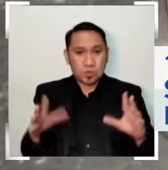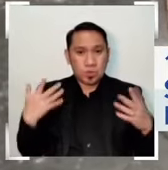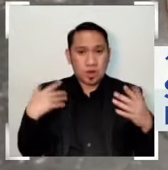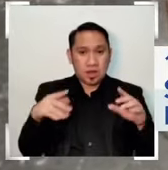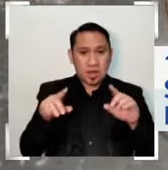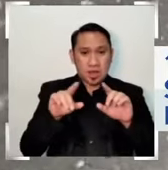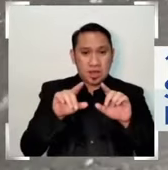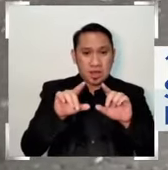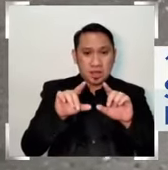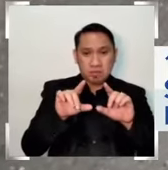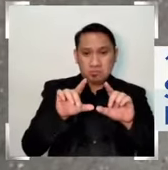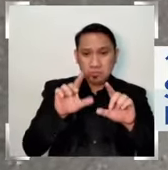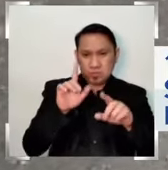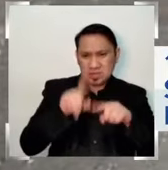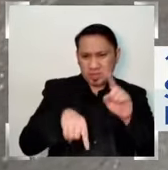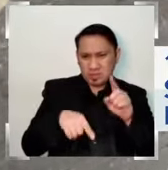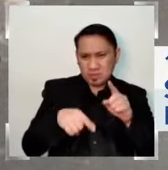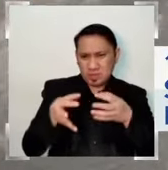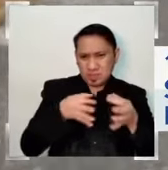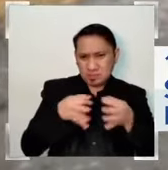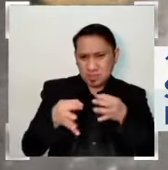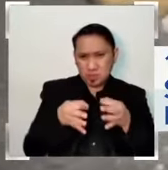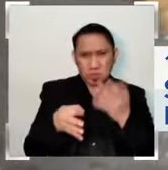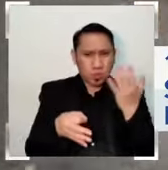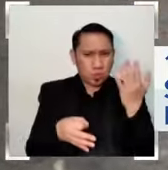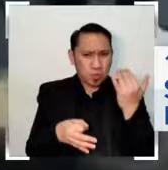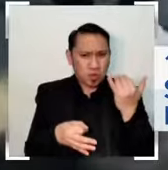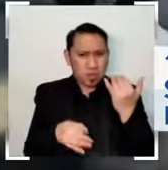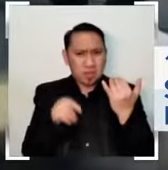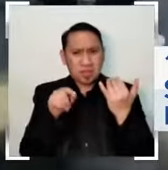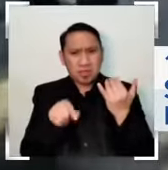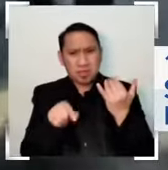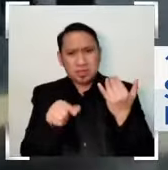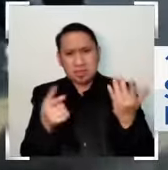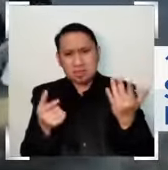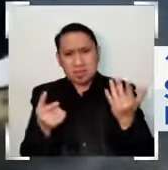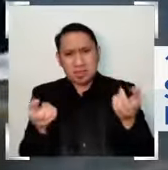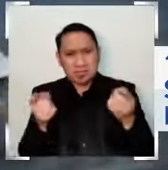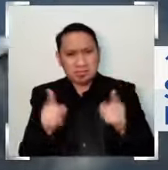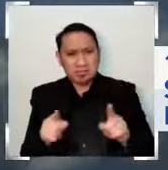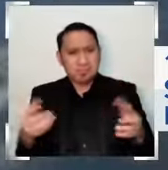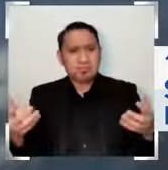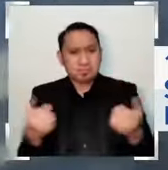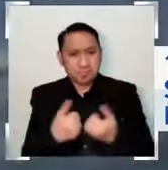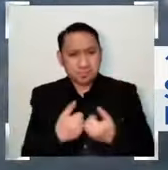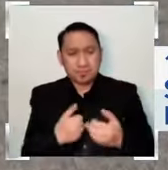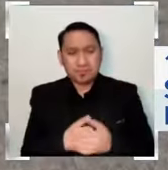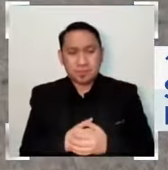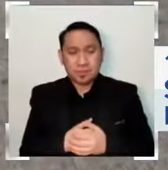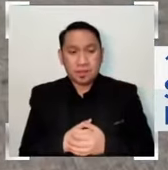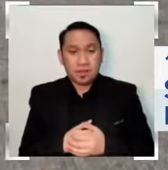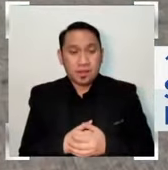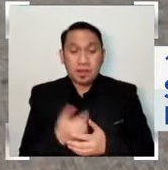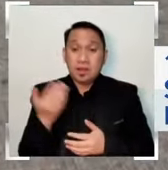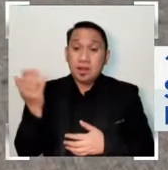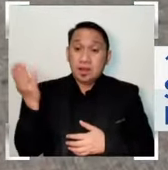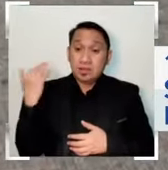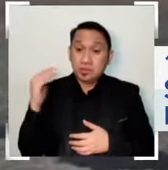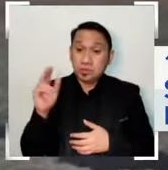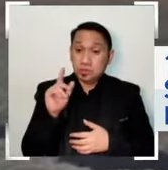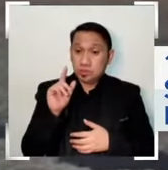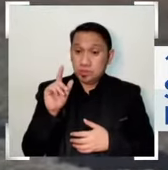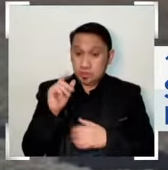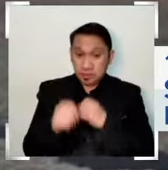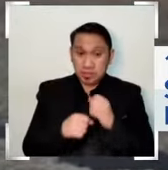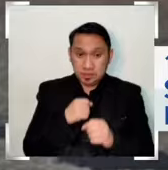hindi maipaliwanag na dahilan base sa police investigation. Sa naitalang aksidente noong 2022, 18 ay dahil